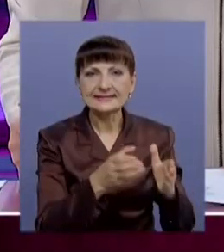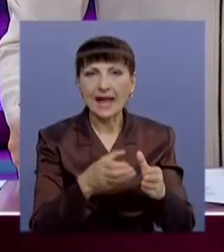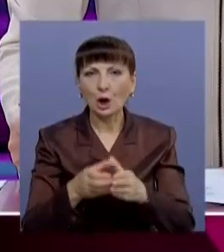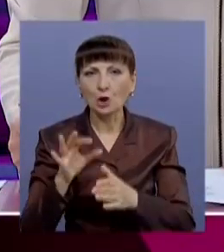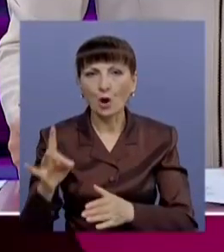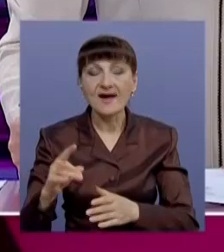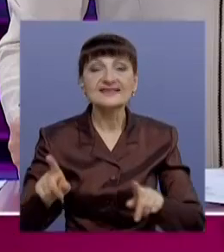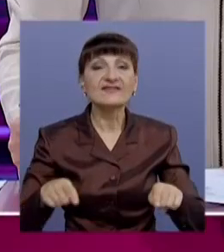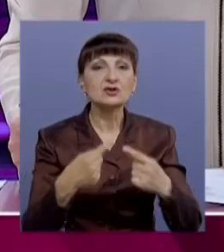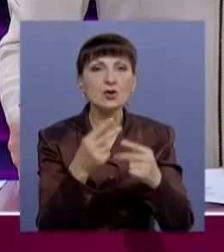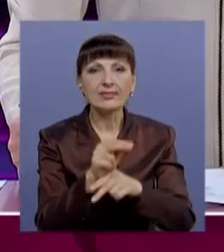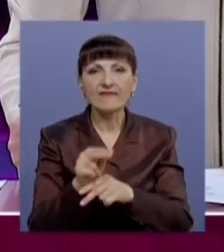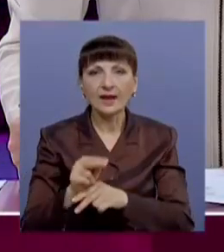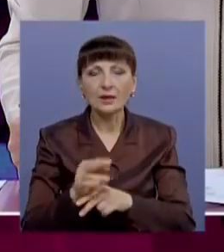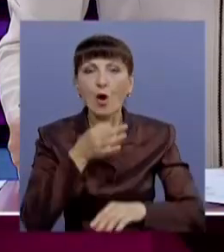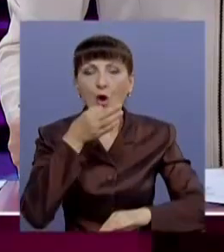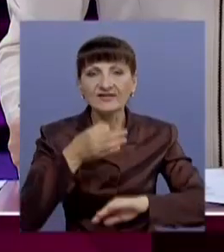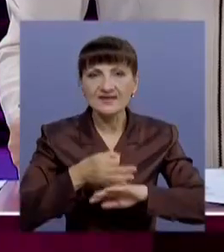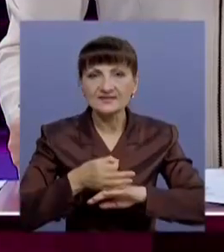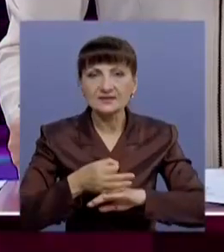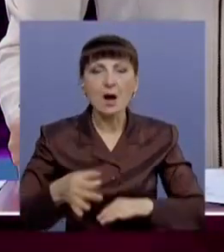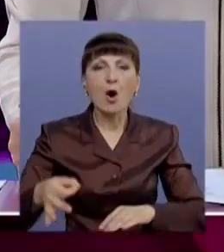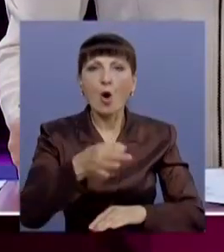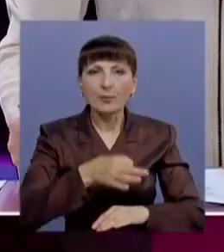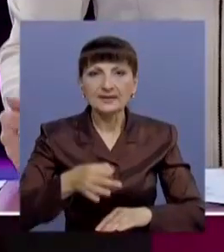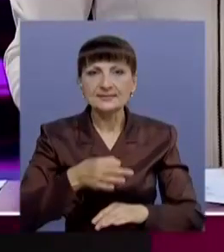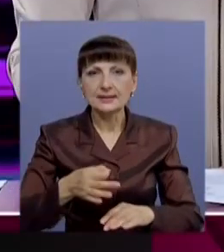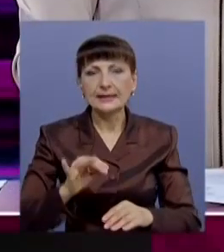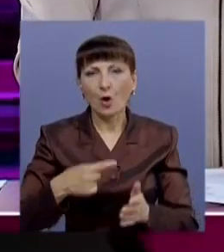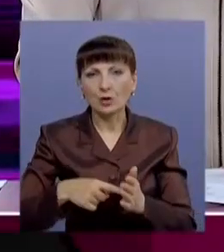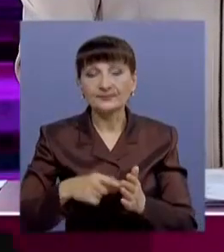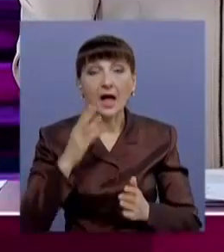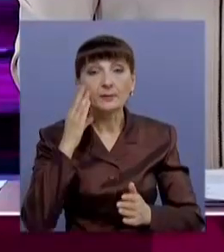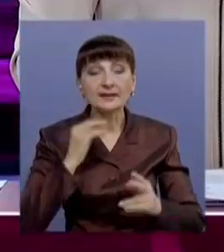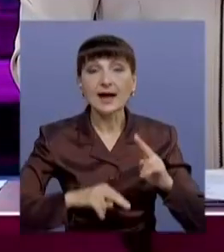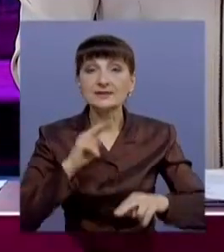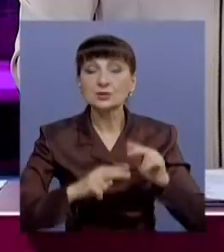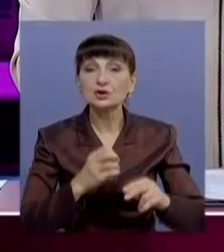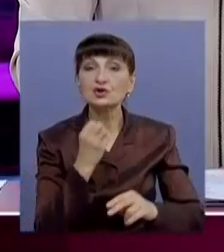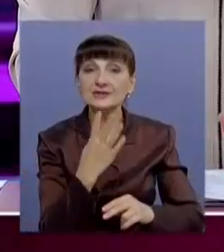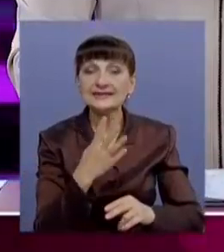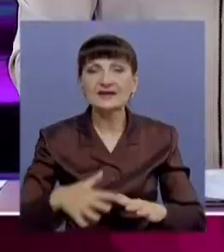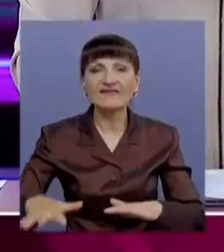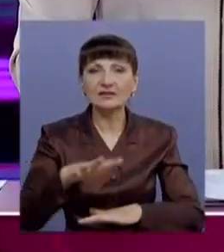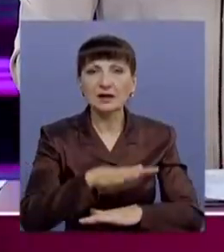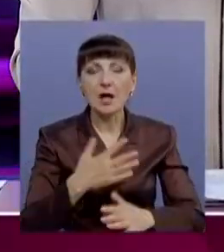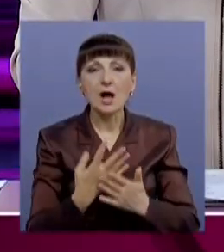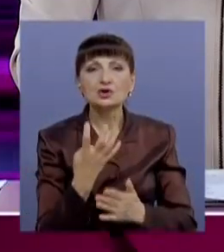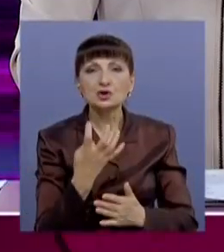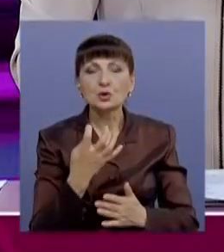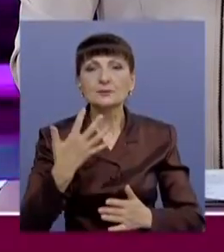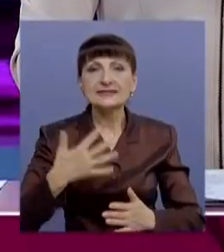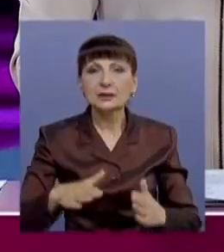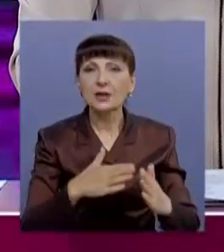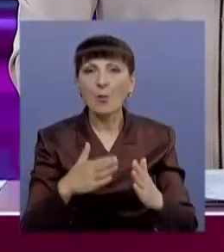за восстановление которых берут ответственность области и мегаполисы. Алматы отстроят 14-й квартал, а это около